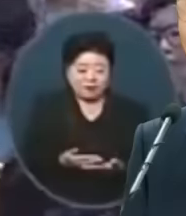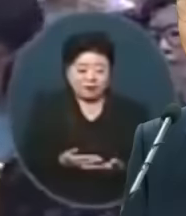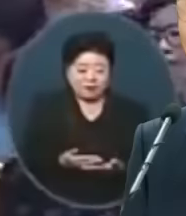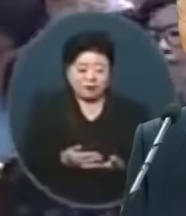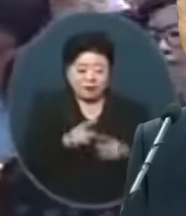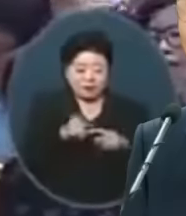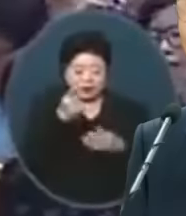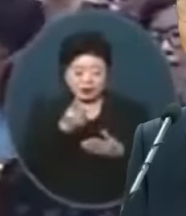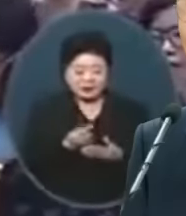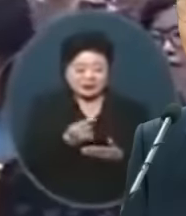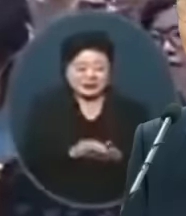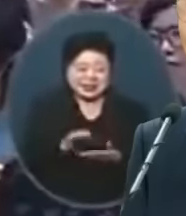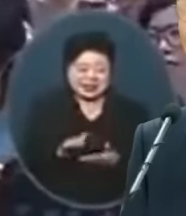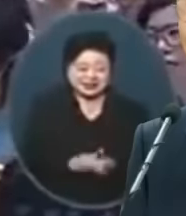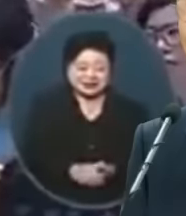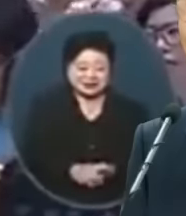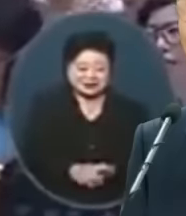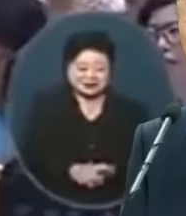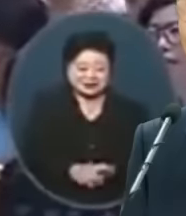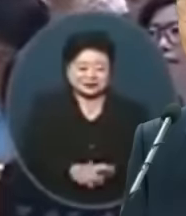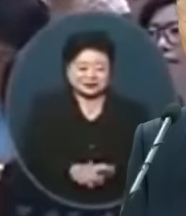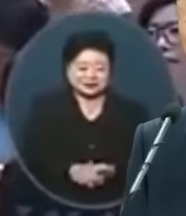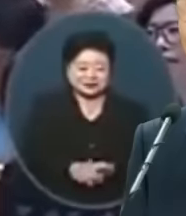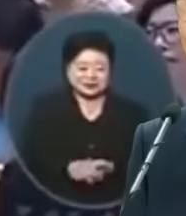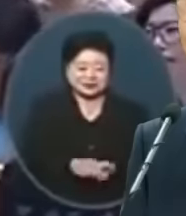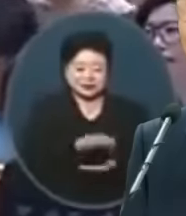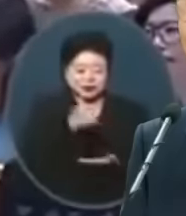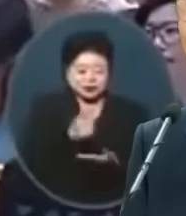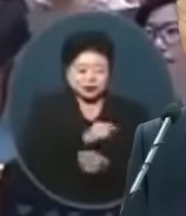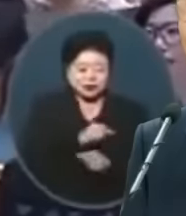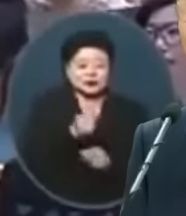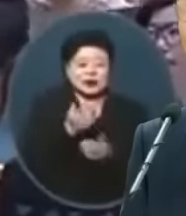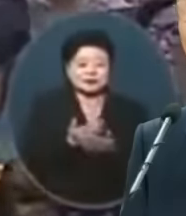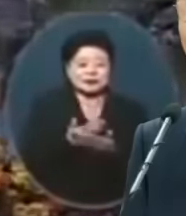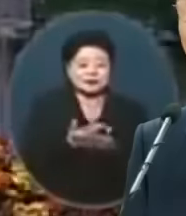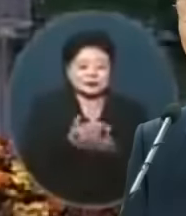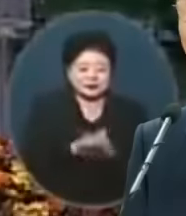교회에 왔습니다. 저희 죄를 용서해 주시고